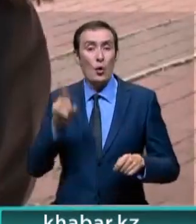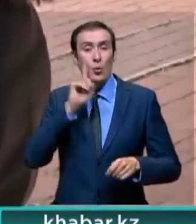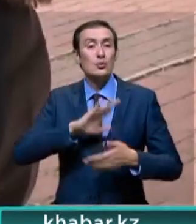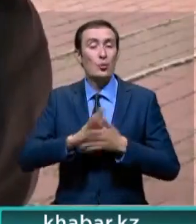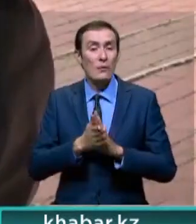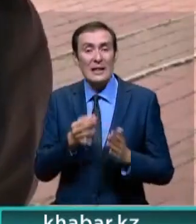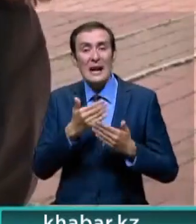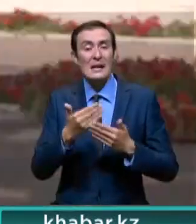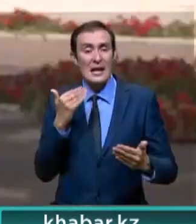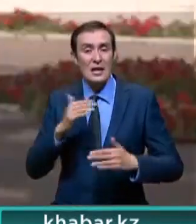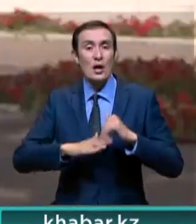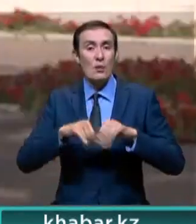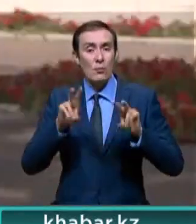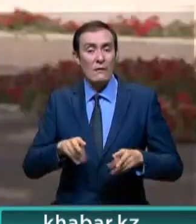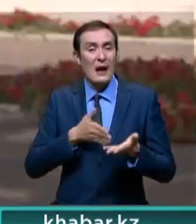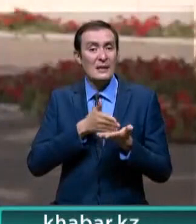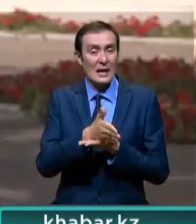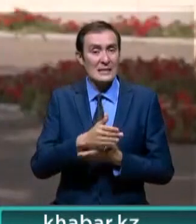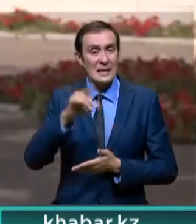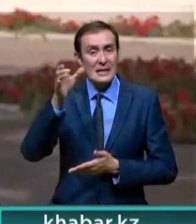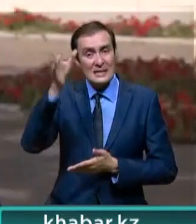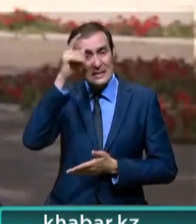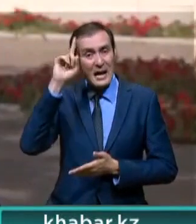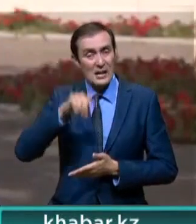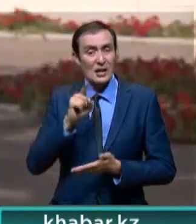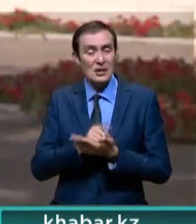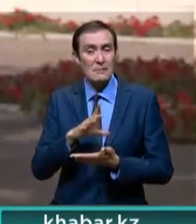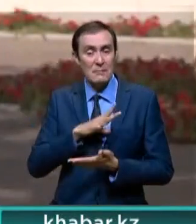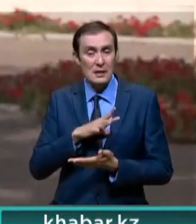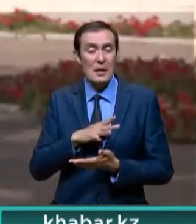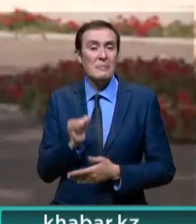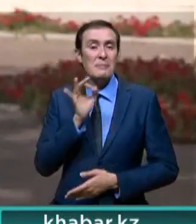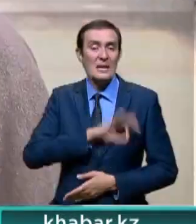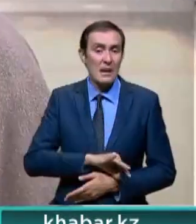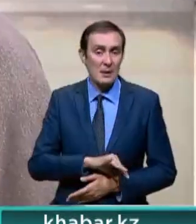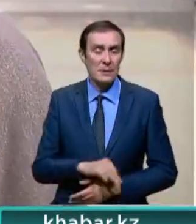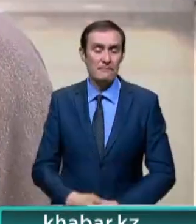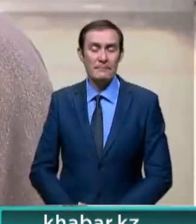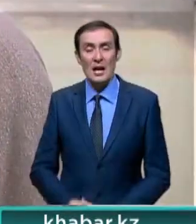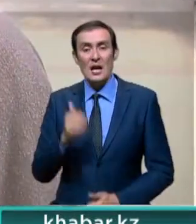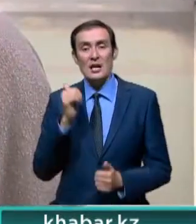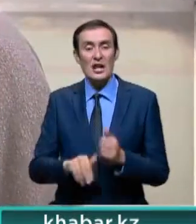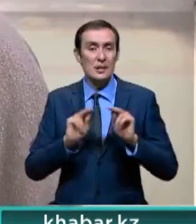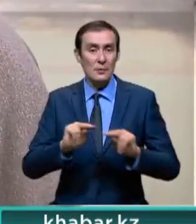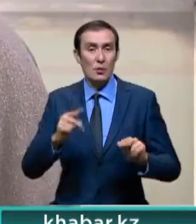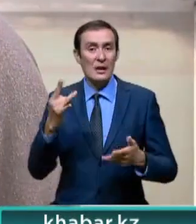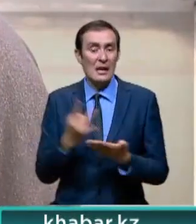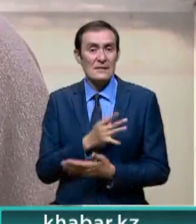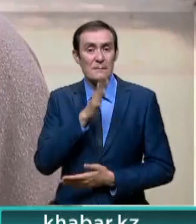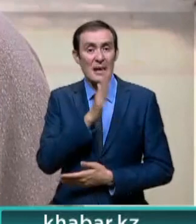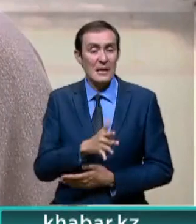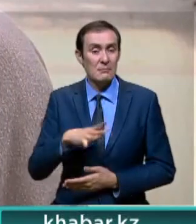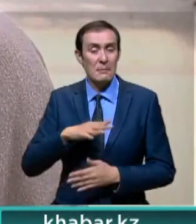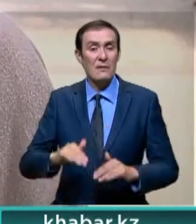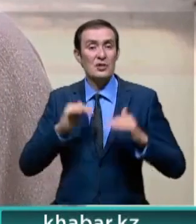для ранней профориентации. Знания должны быть гибкими, знания должны быть применяемыми. Каждый педагог раз в 5 лет проходил